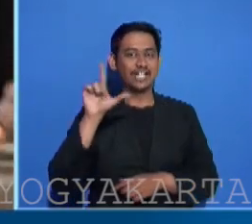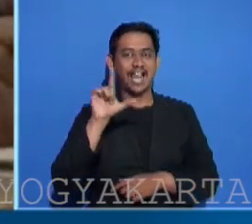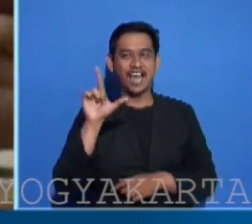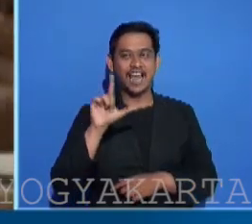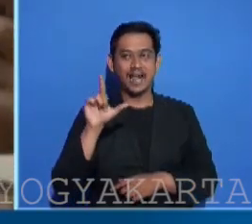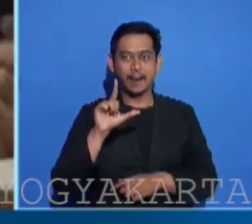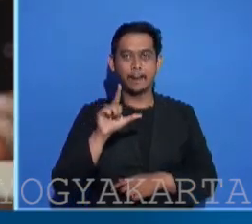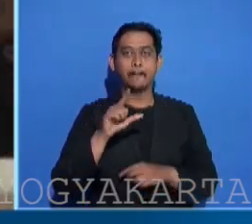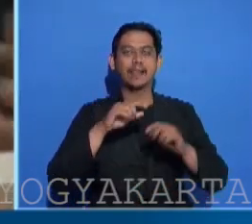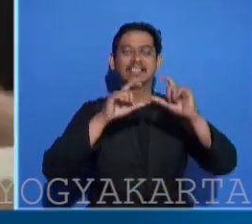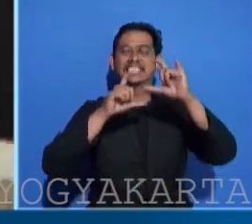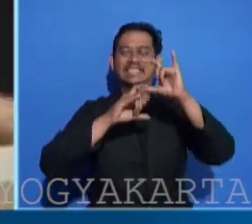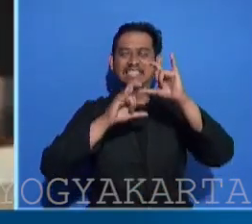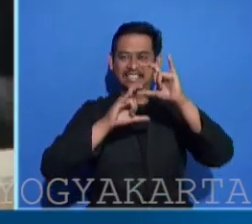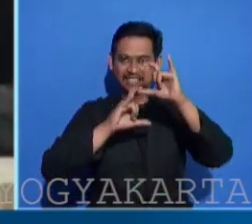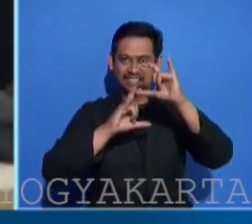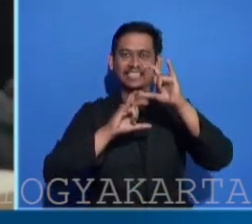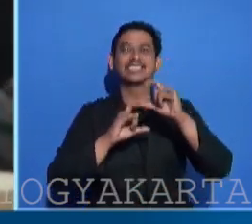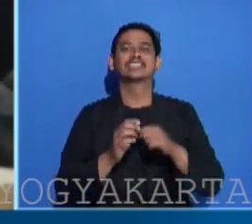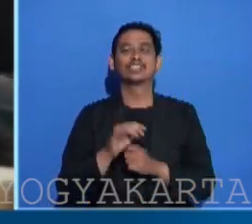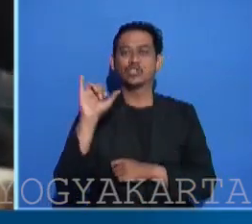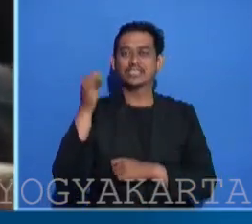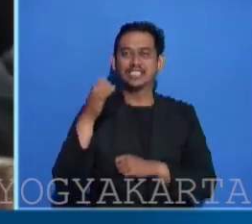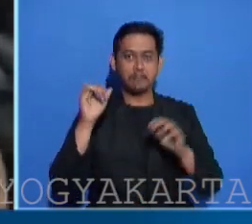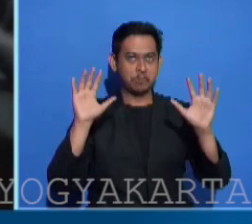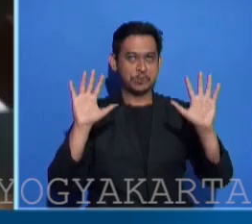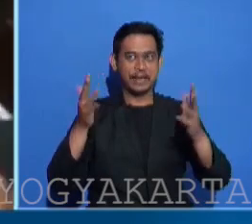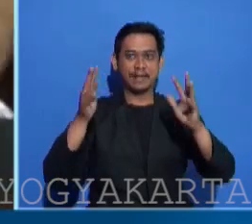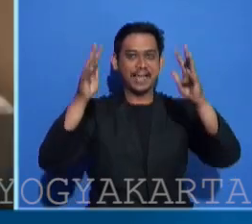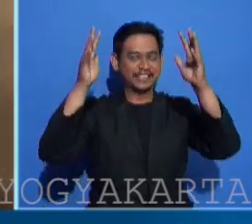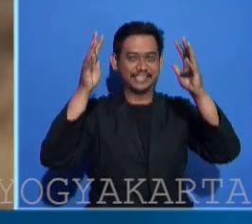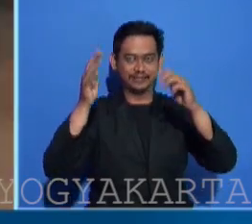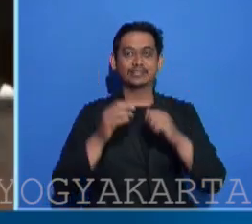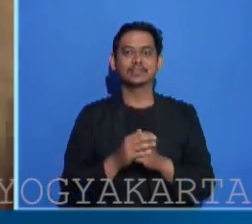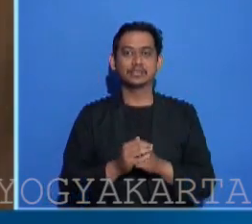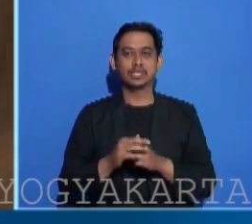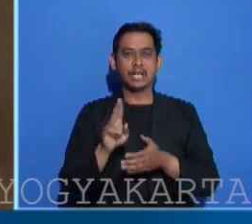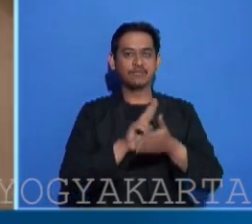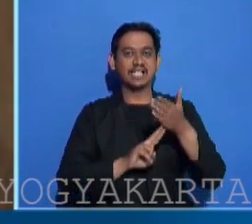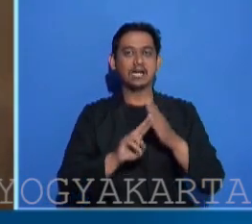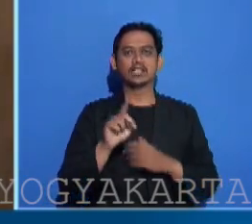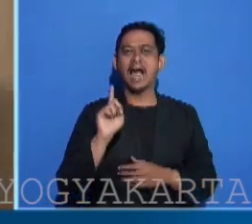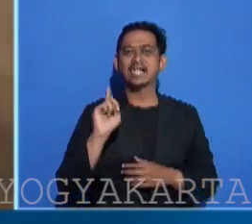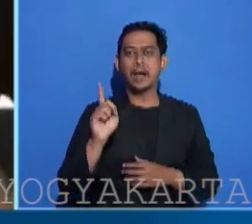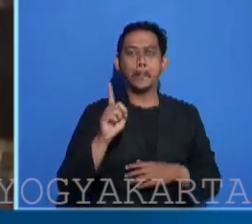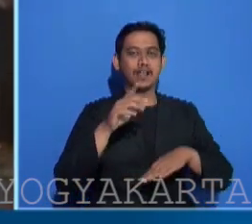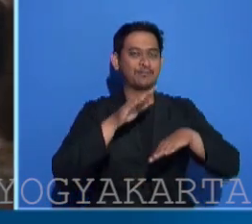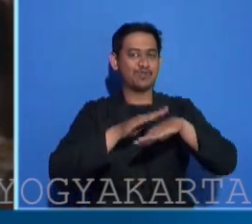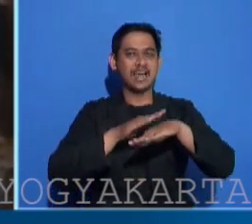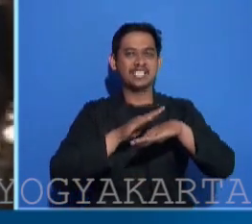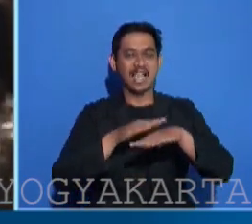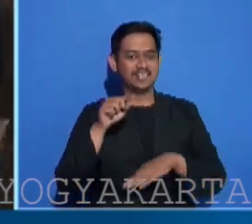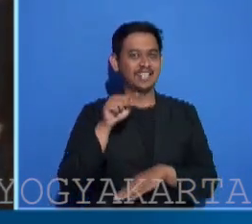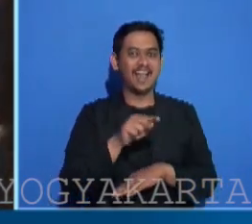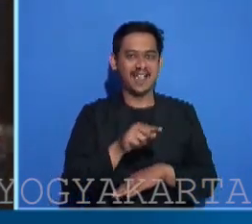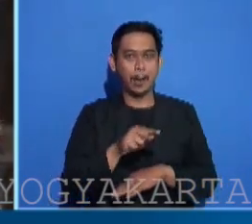Yogyakarta menjadi wadah kegiatan pelestarian dan apresiasi di lingkungan perguruan tinggi terhadap keberadaan budaya tradisional di tengah-tengah